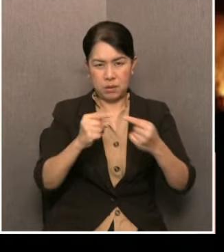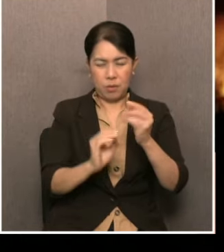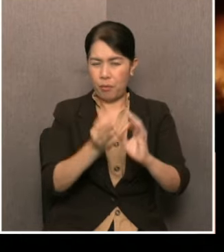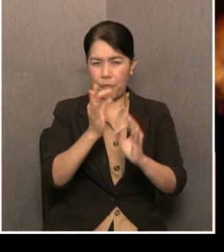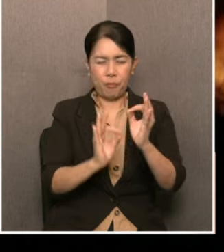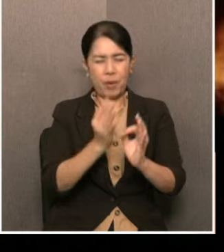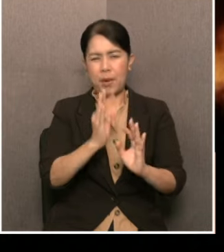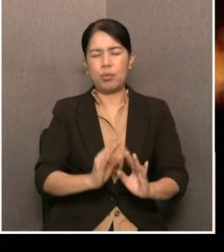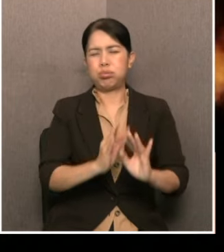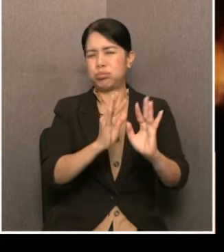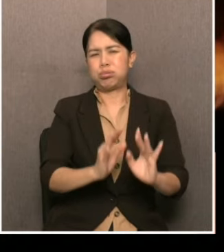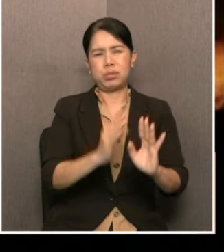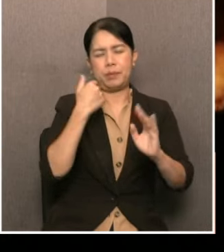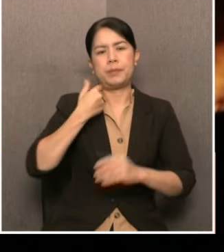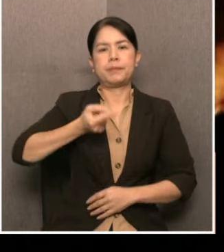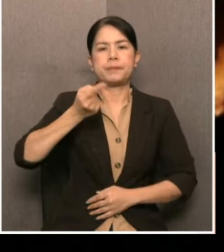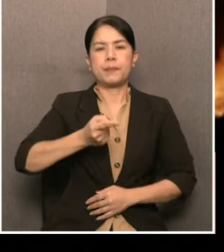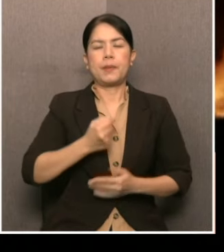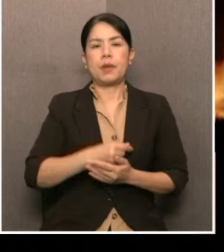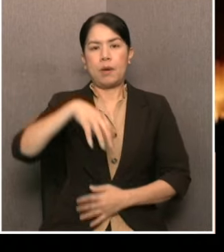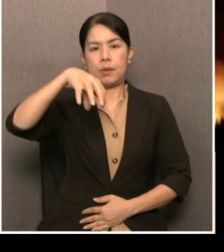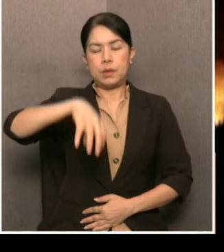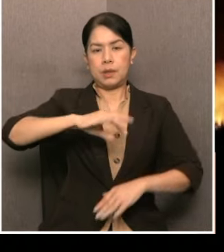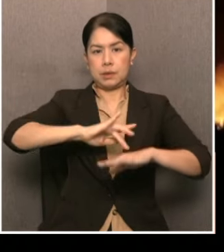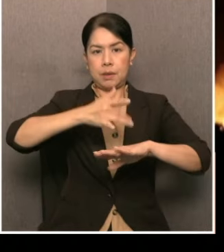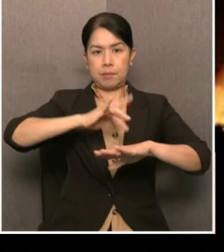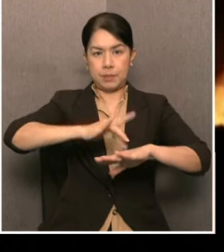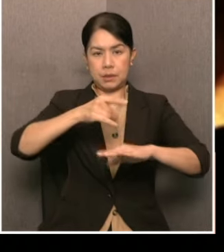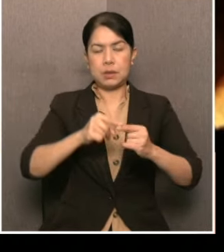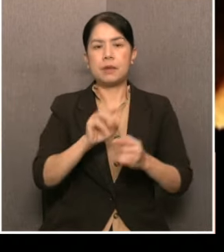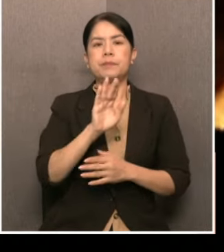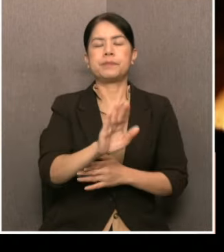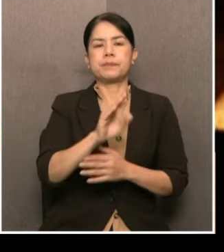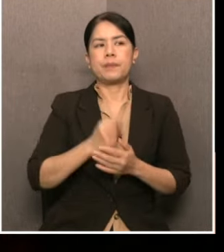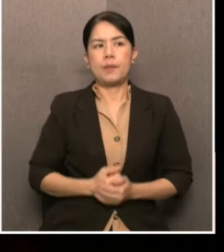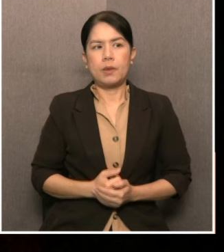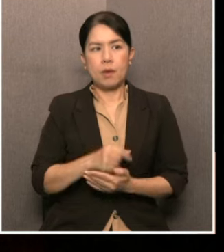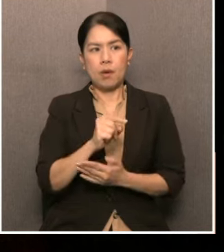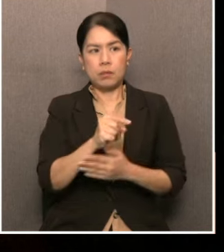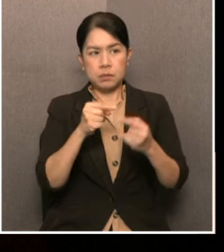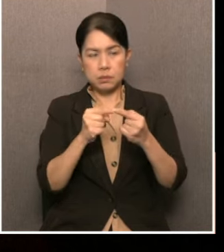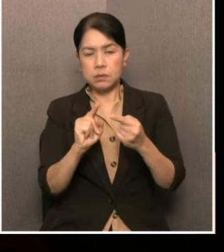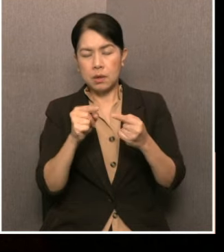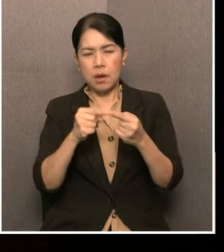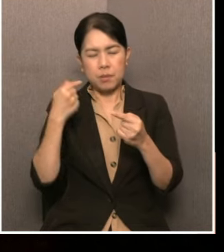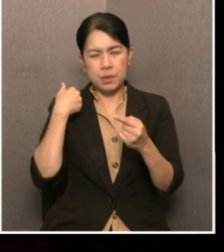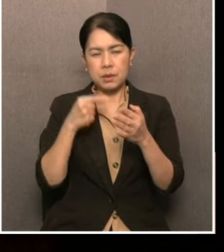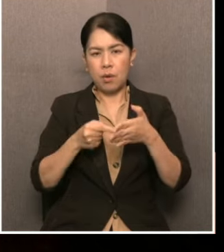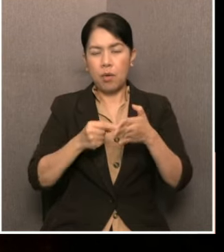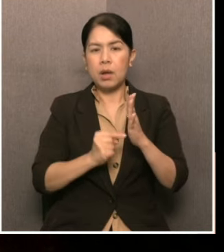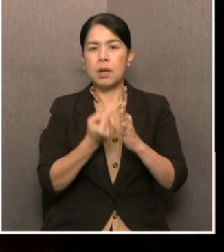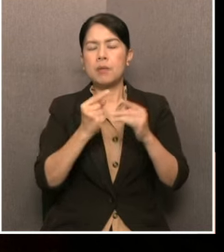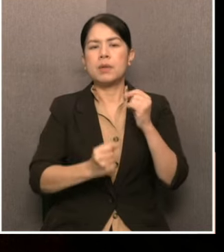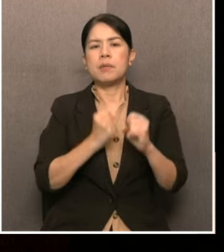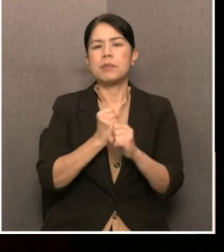บทั้งอุทยานแ่งนี้นะครับอทยานแ่งชาติ Los Alices นั้นถูกตงขึ้นในปีพุธศัราศ 2,480